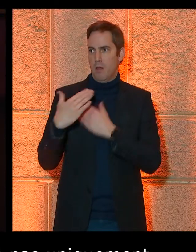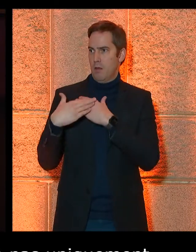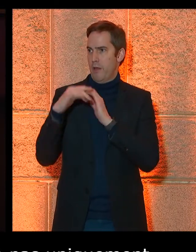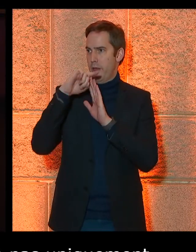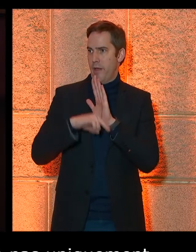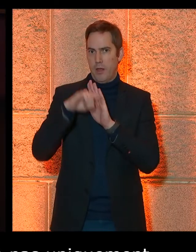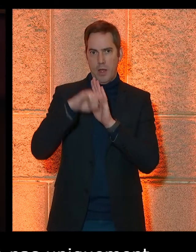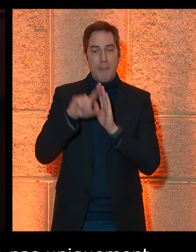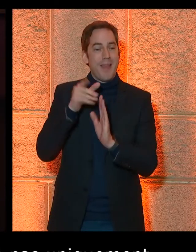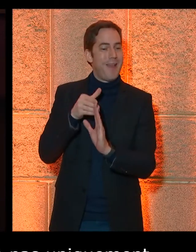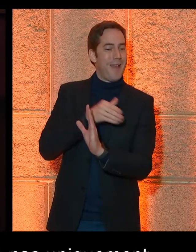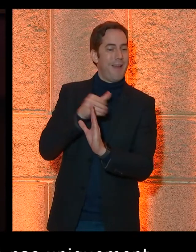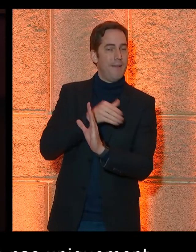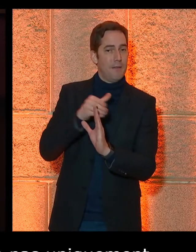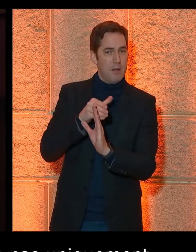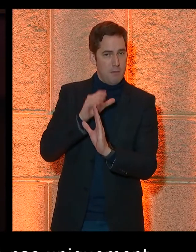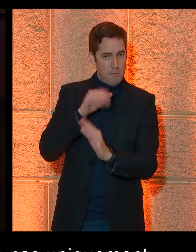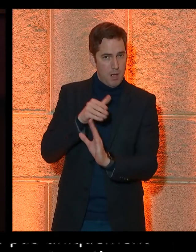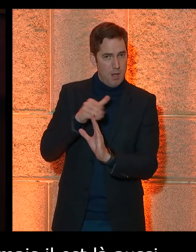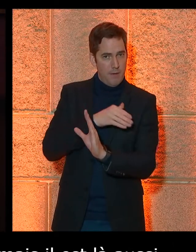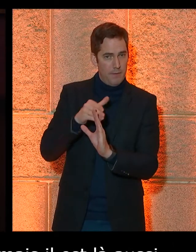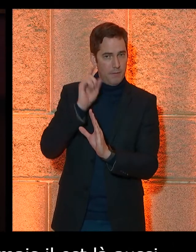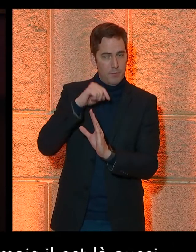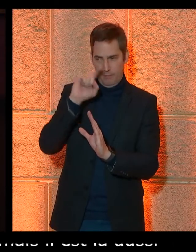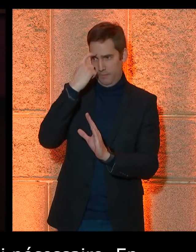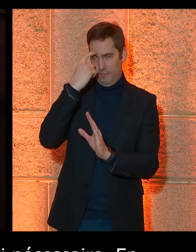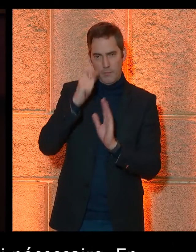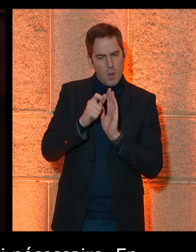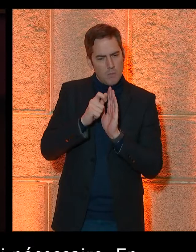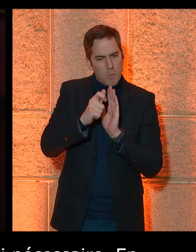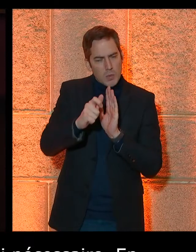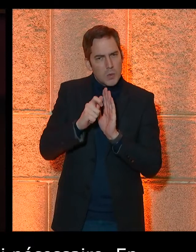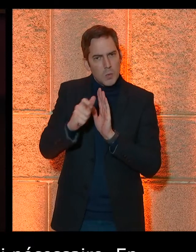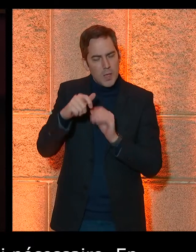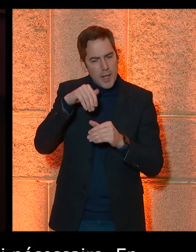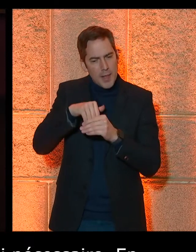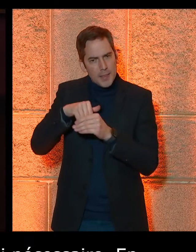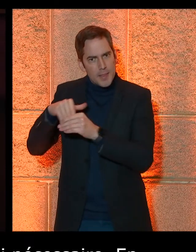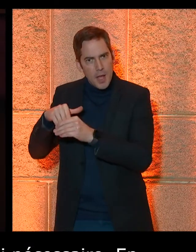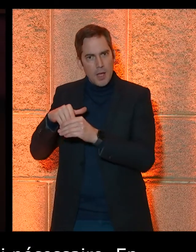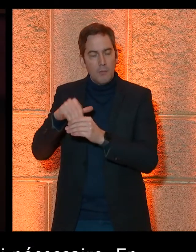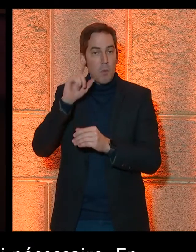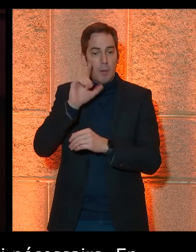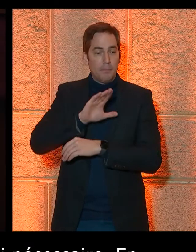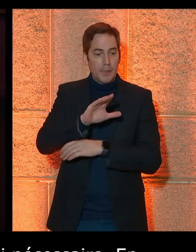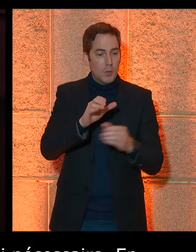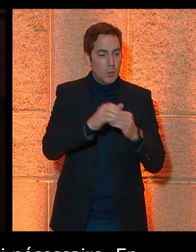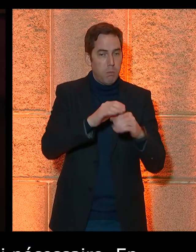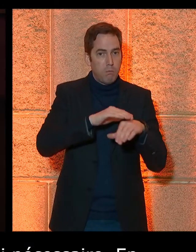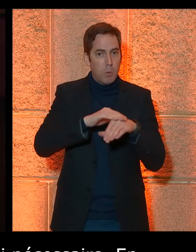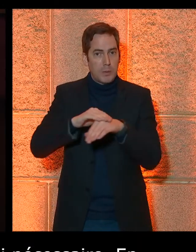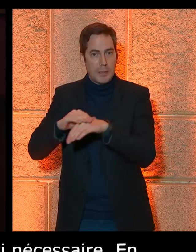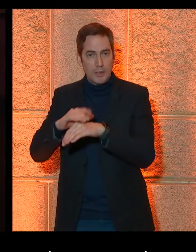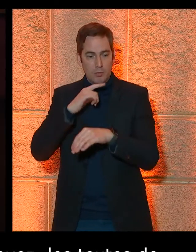quelques mois avant, il y a pu y avoir des processus internes à des partis politiques pour désigner leurs candidats à la